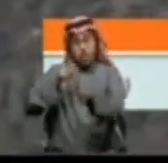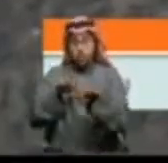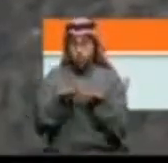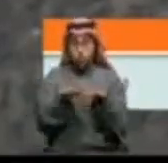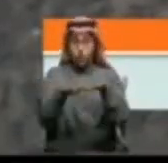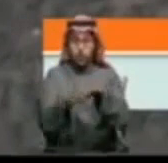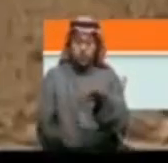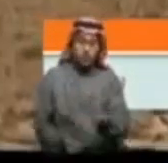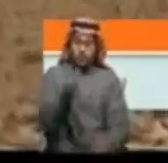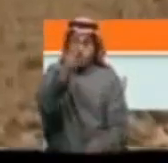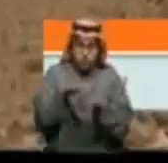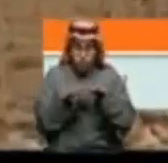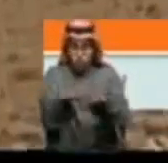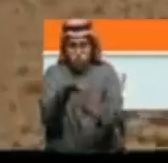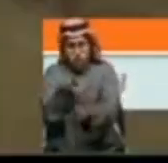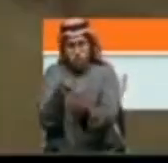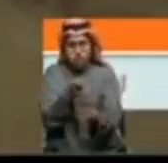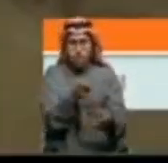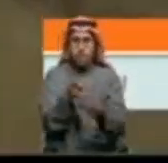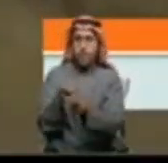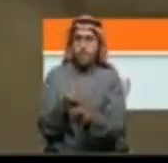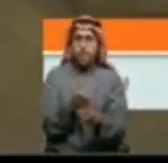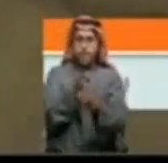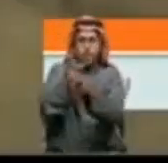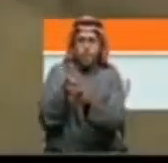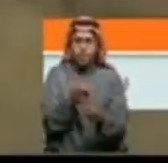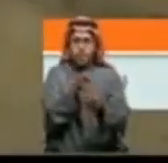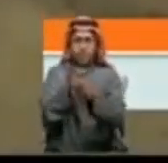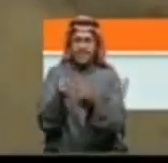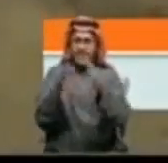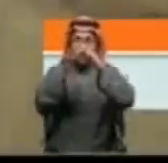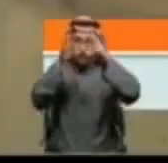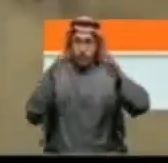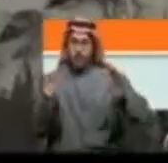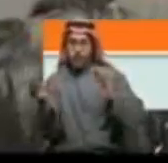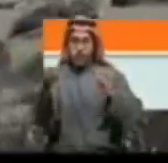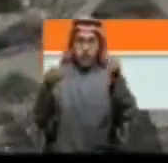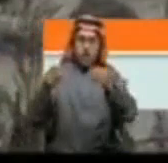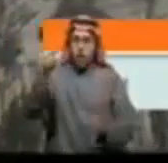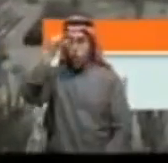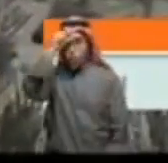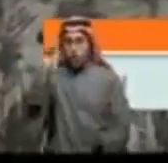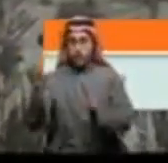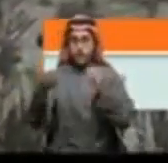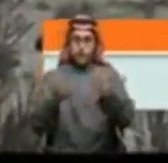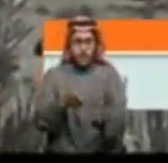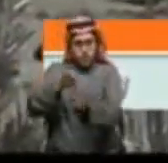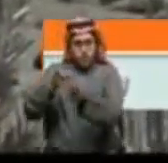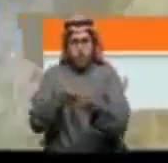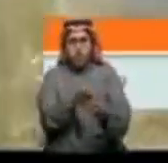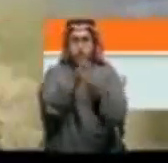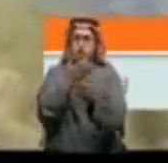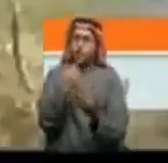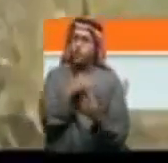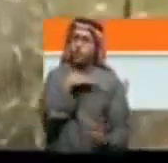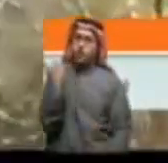على نقطة تجمع لعناصر الانقلابيين في مديرية صرواح بمأرب وسط تواصل العمليات العسكرية التي